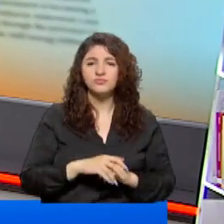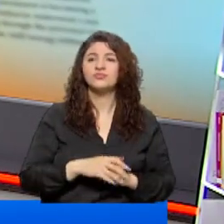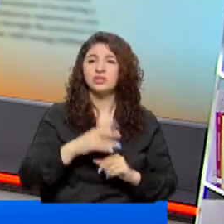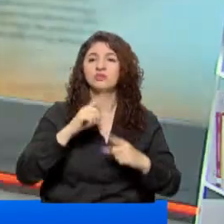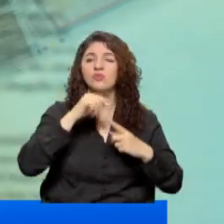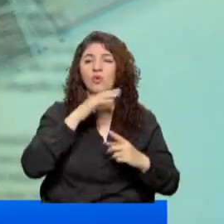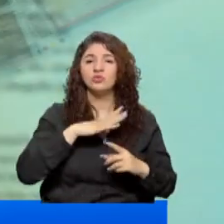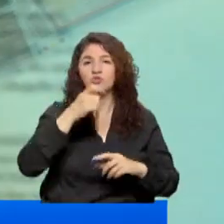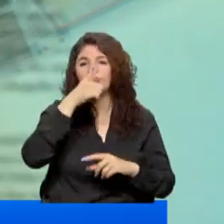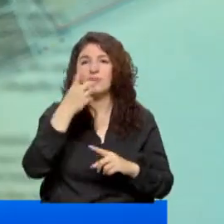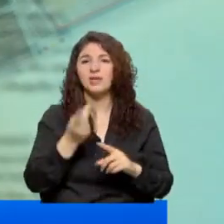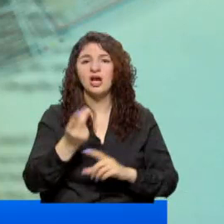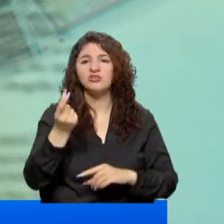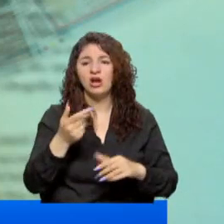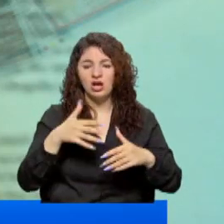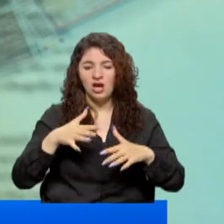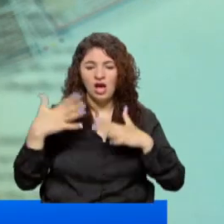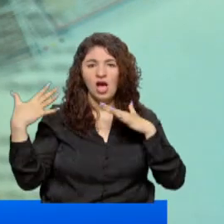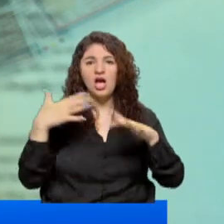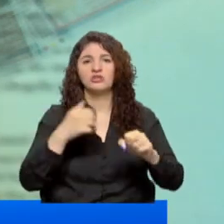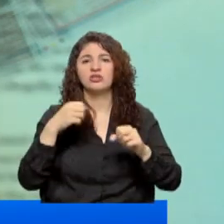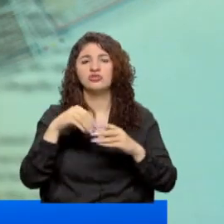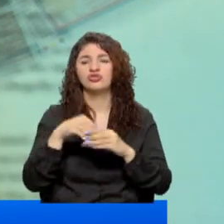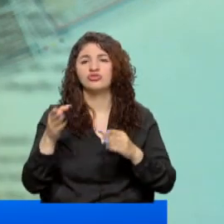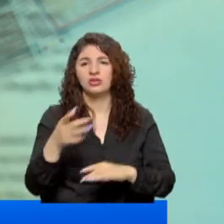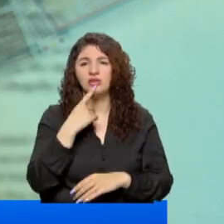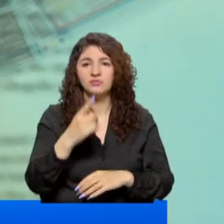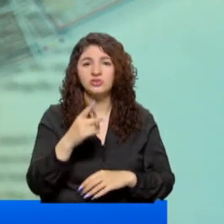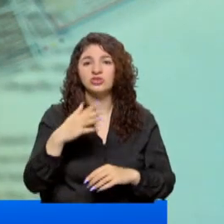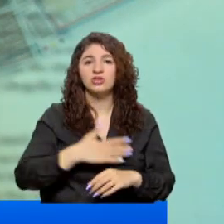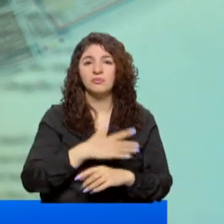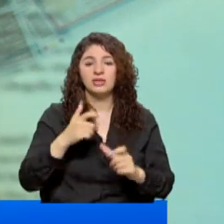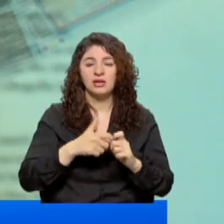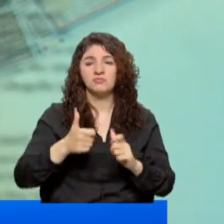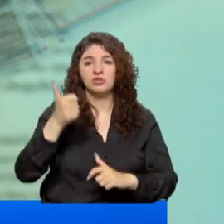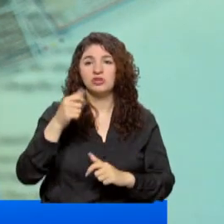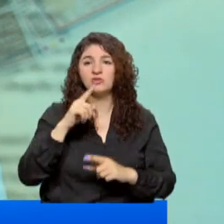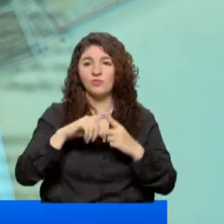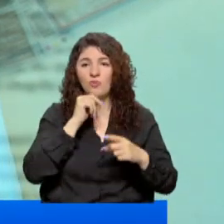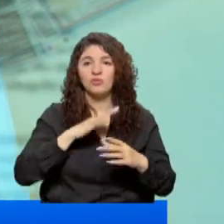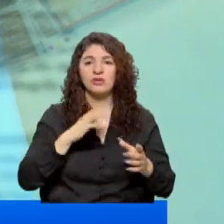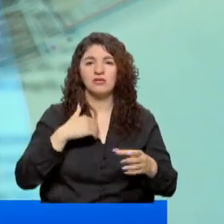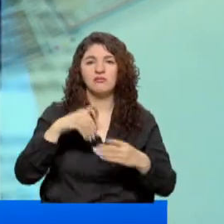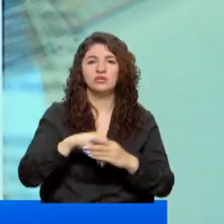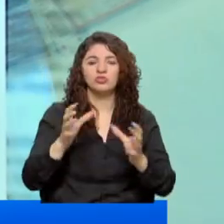Kılıçdaroğlu ülkemiz bir Kaçak silahı altında demiş CHP Genel Başkanı Kılıçdaroğlu Partisi'nin grup toplantısında gündeme dair